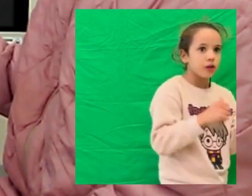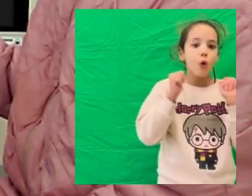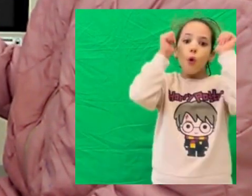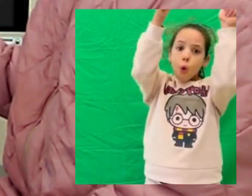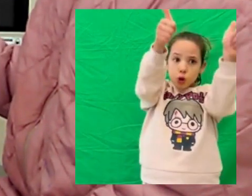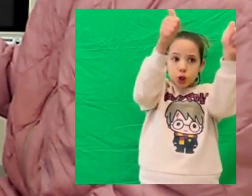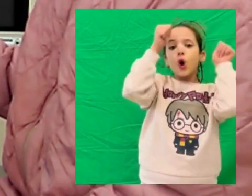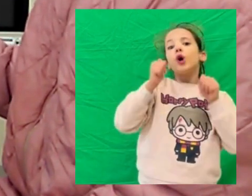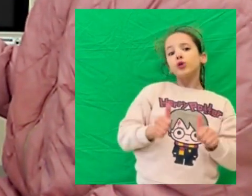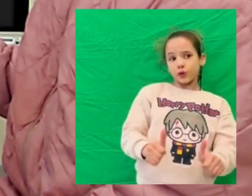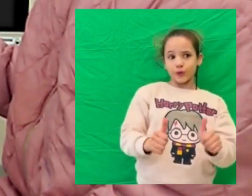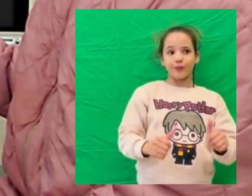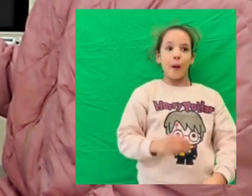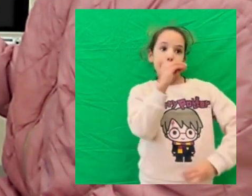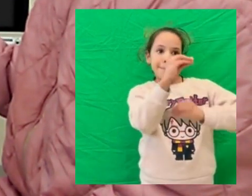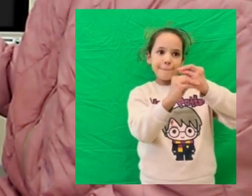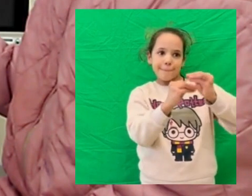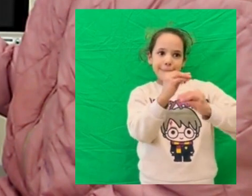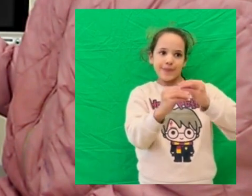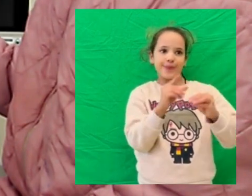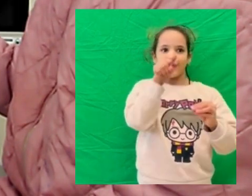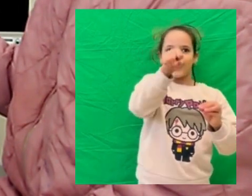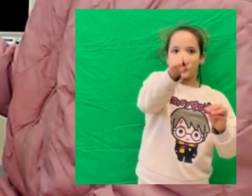dugu taldeka.